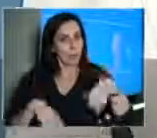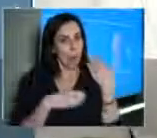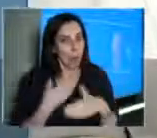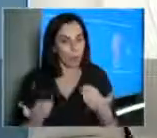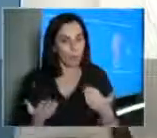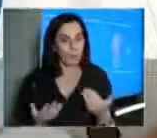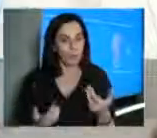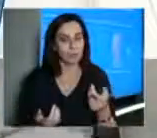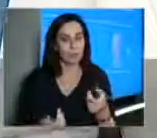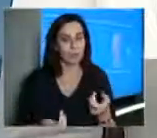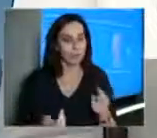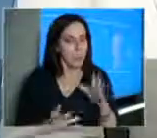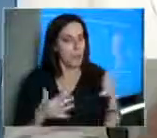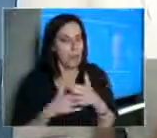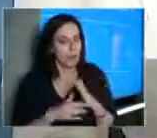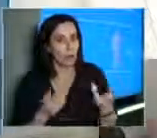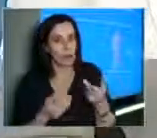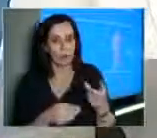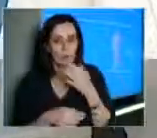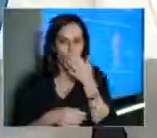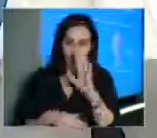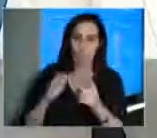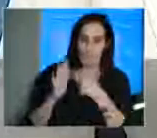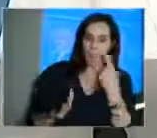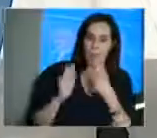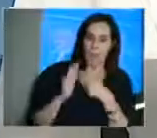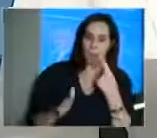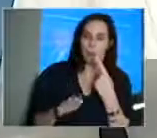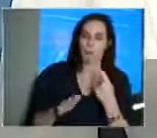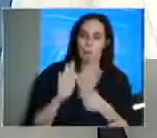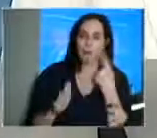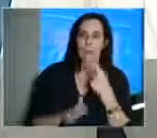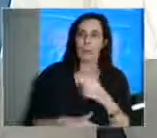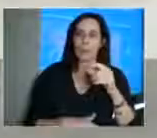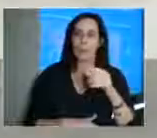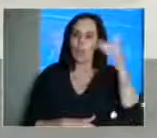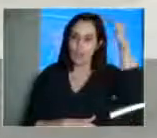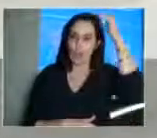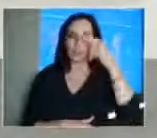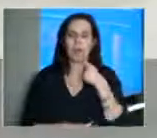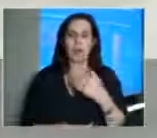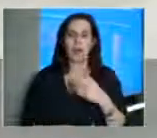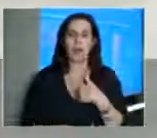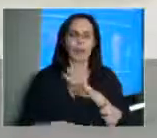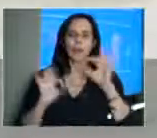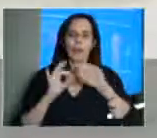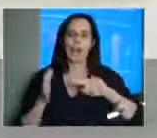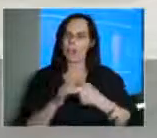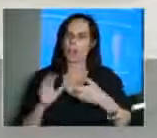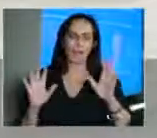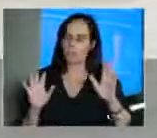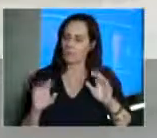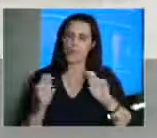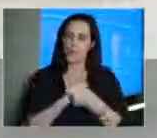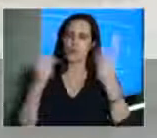האחרונים, בשיחות ביניכם, אולי נבדוק את זה, אולי... לא, עלה פעם אחת. מה? עלה פעם אחת כשבני גנץ עלה לשידור ואמר, אין לי שום כוונות לשבור את